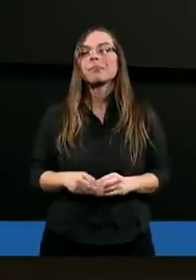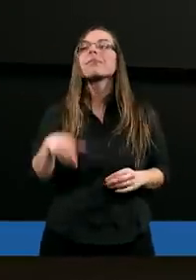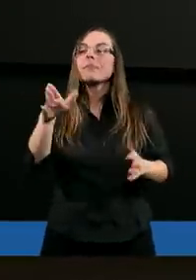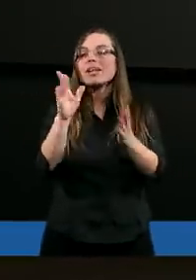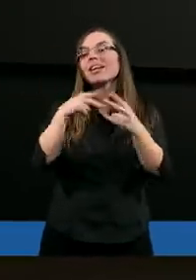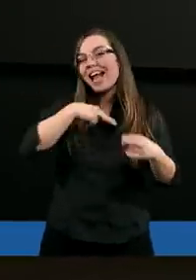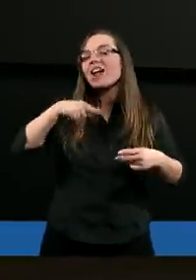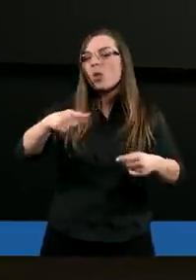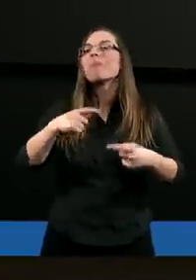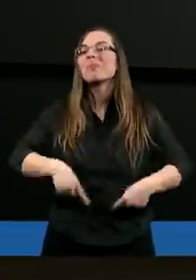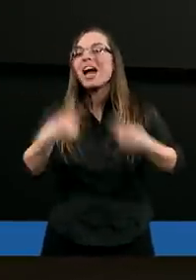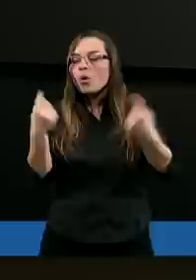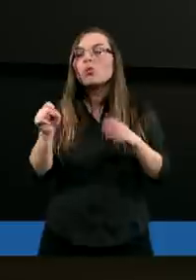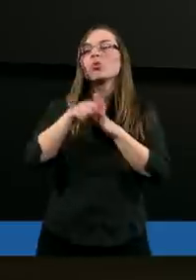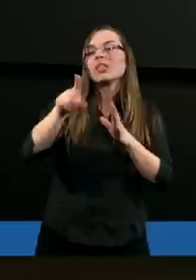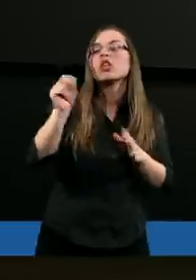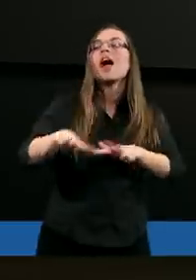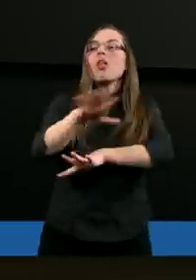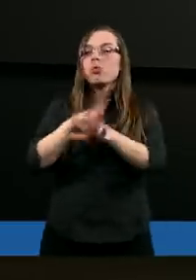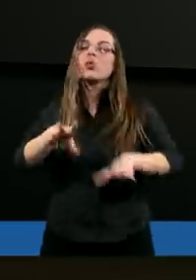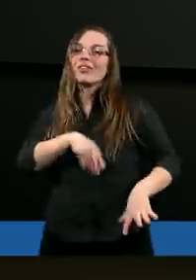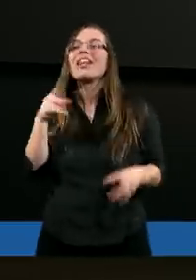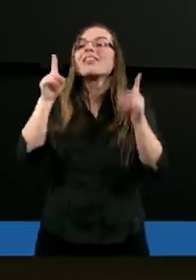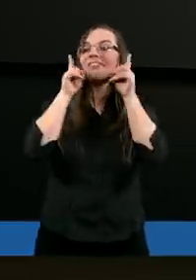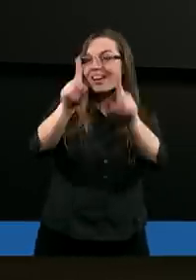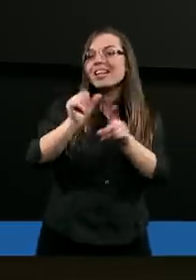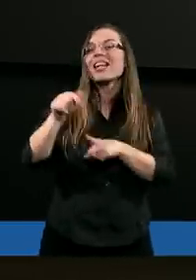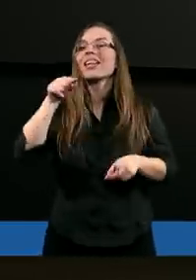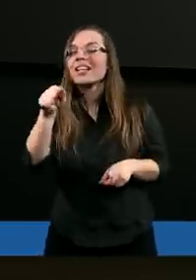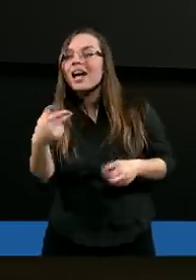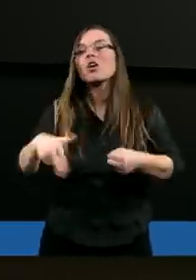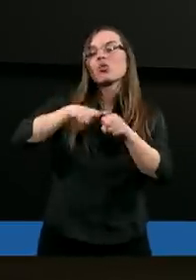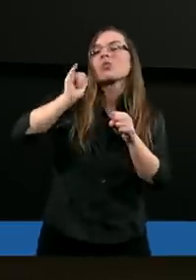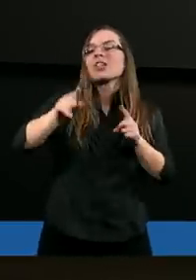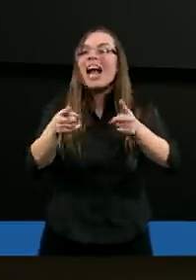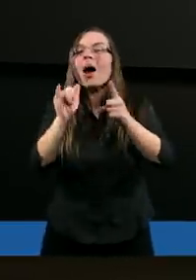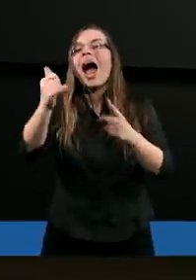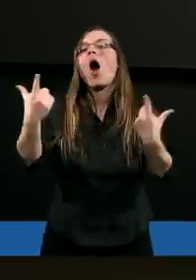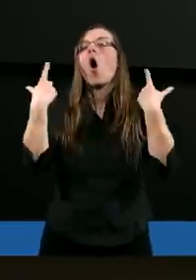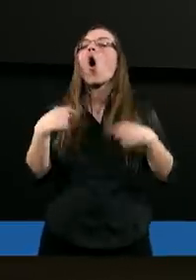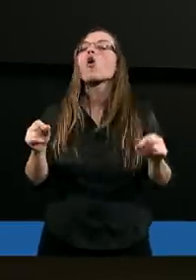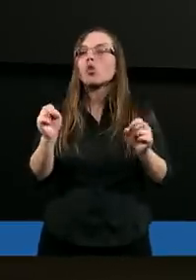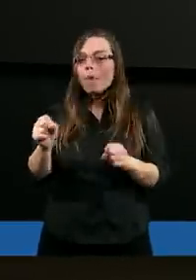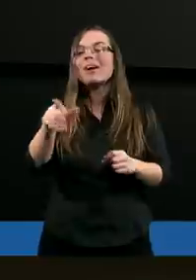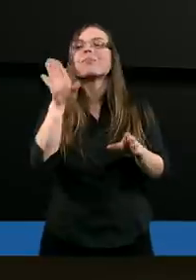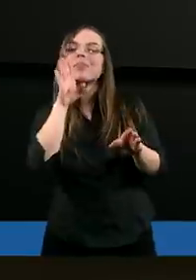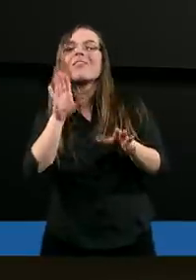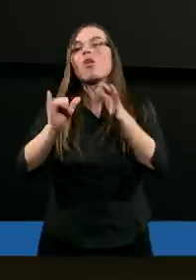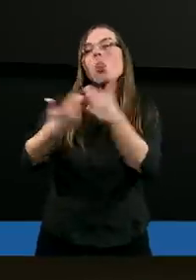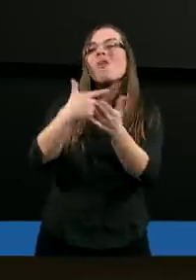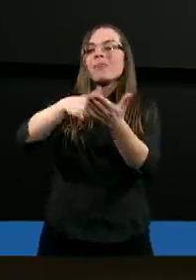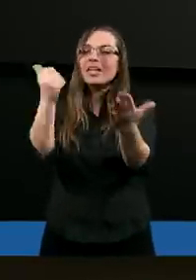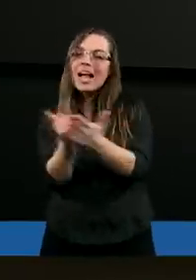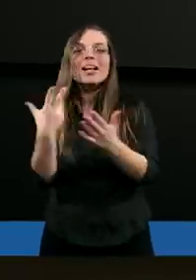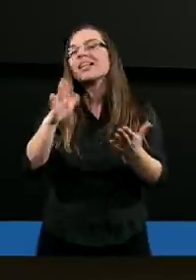nas przekonuje te wersety o tym, że rzeczywiście Duch Święty jest tym, który działa jako osobę. Tak? I tak jest przedstawiony w Nowym Testamencie, nie